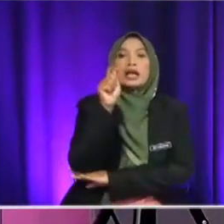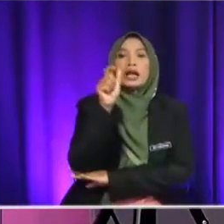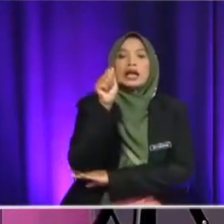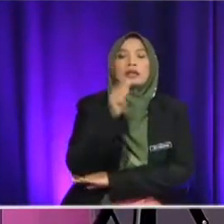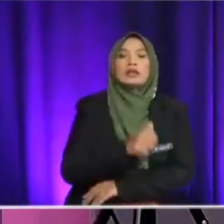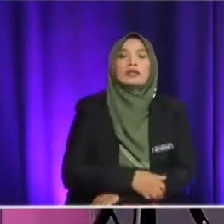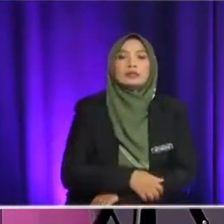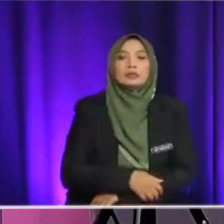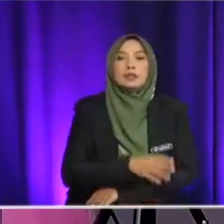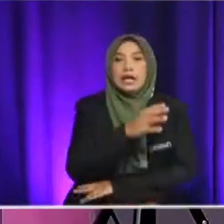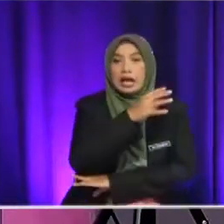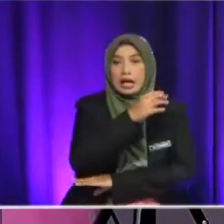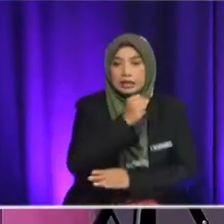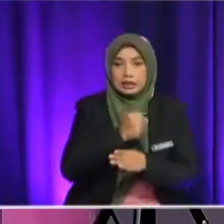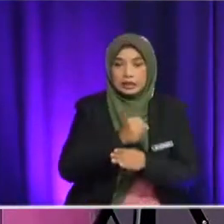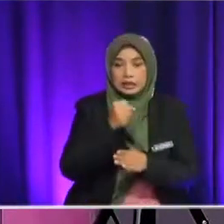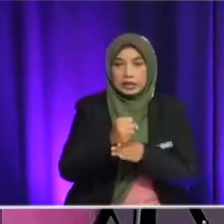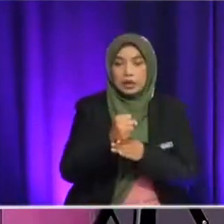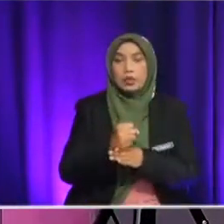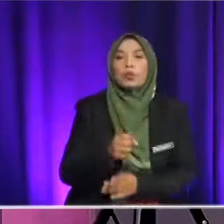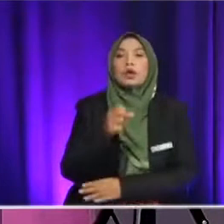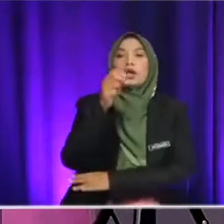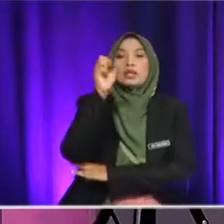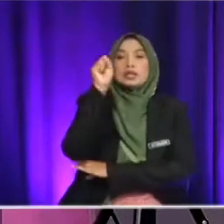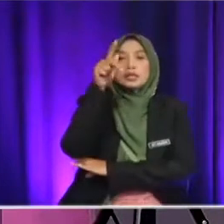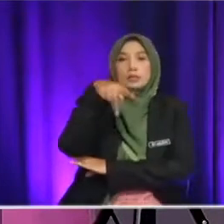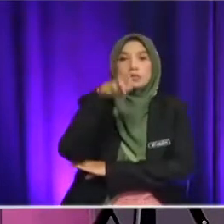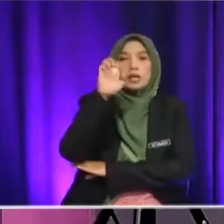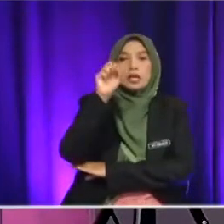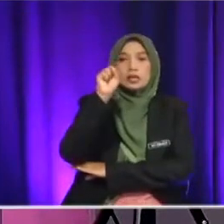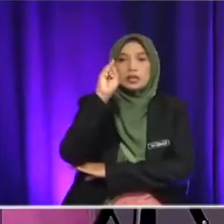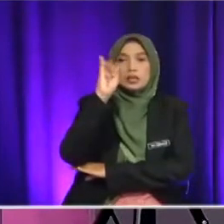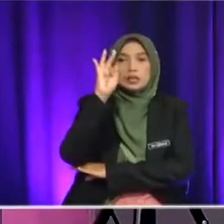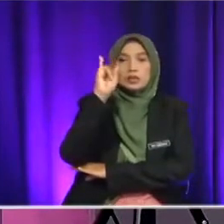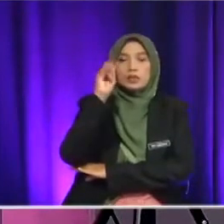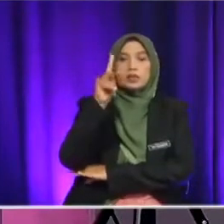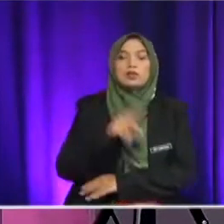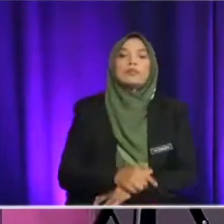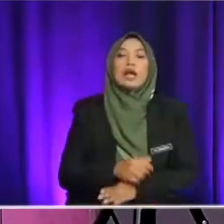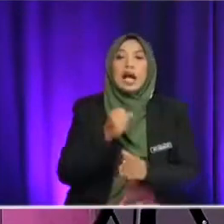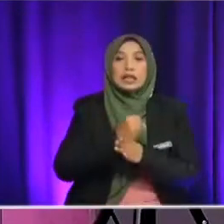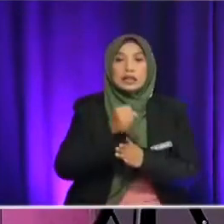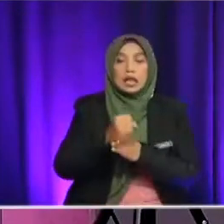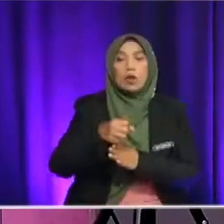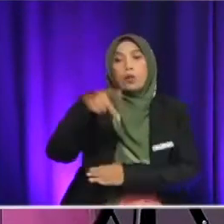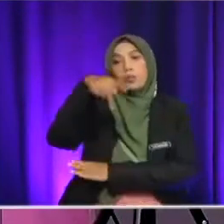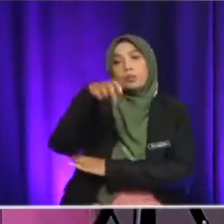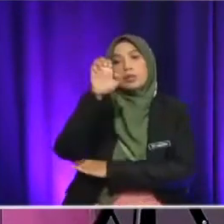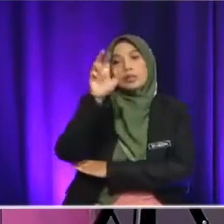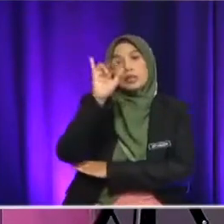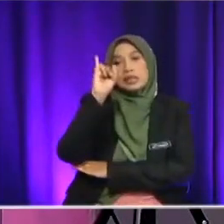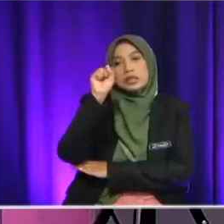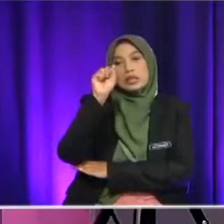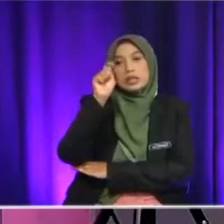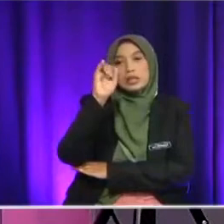ataupun peristiwa. Mungkin anak-anak di luar sana kata, cikgu, kami tak tahu data, kami tak tahu statistik.